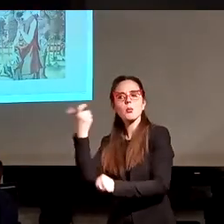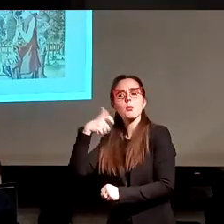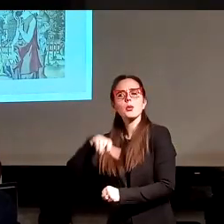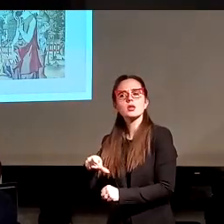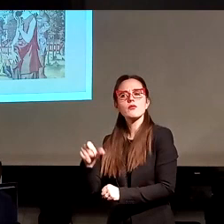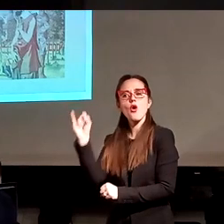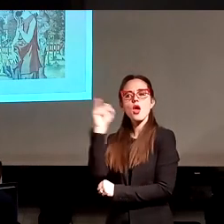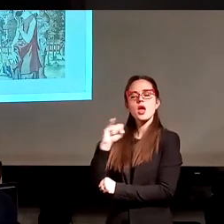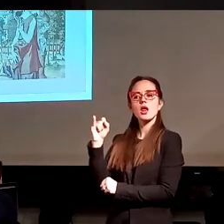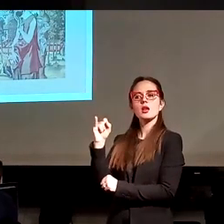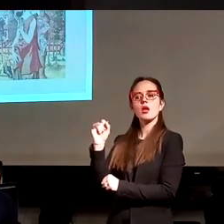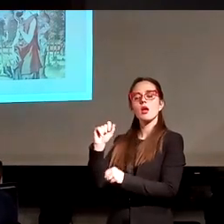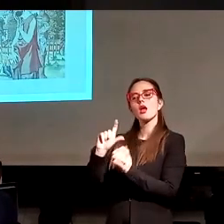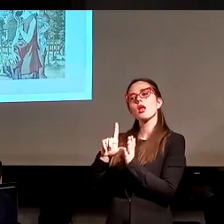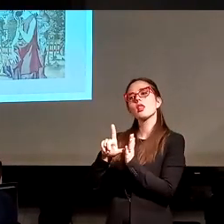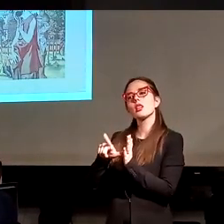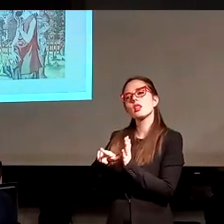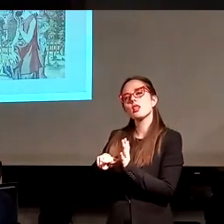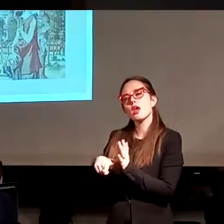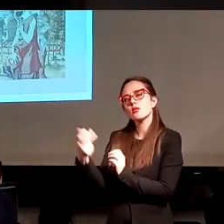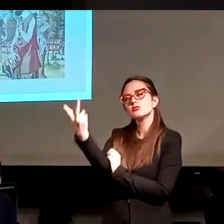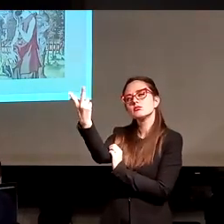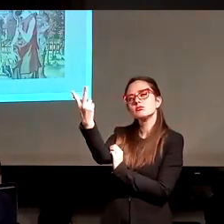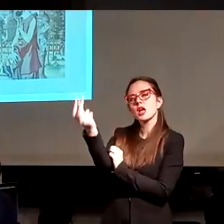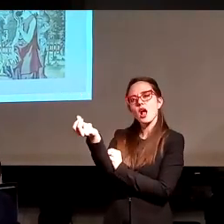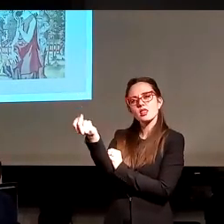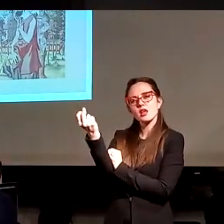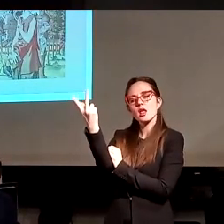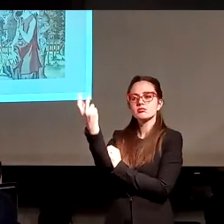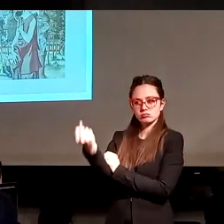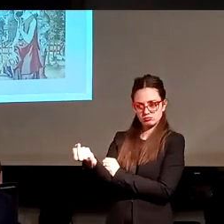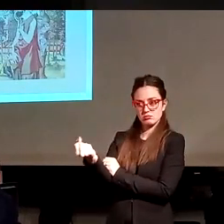passare le ore morte senza accendere la candela